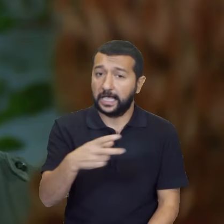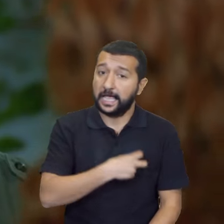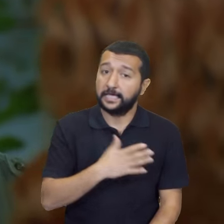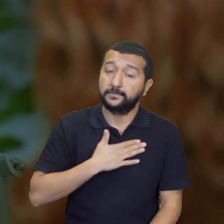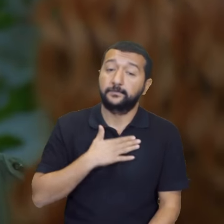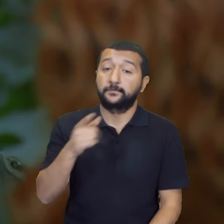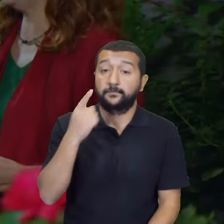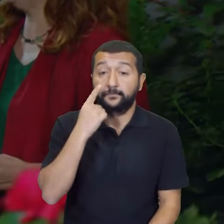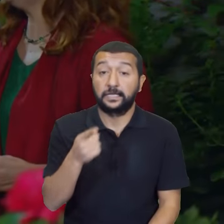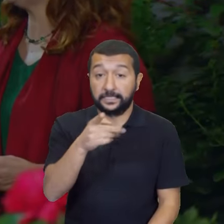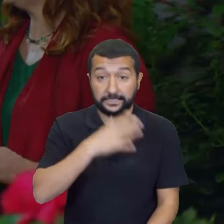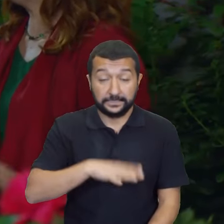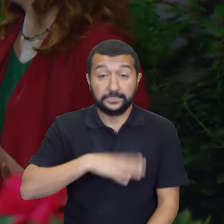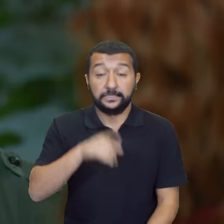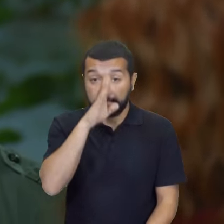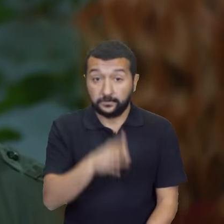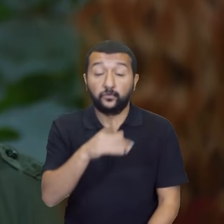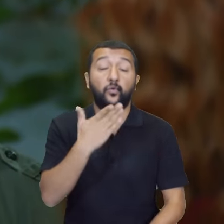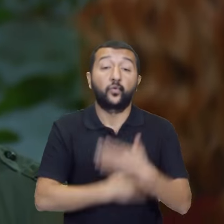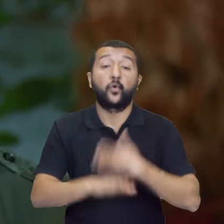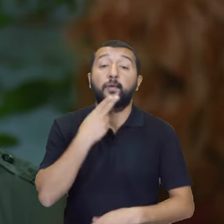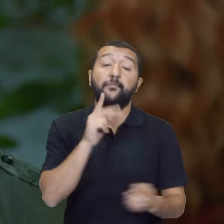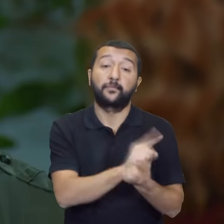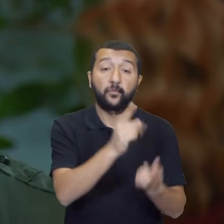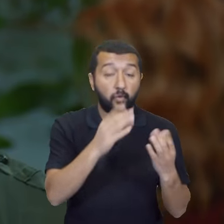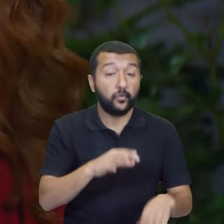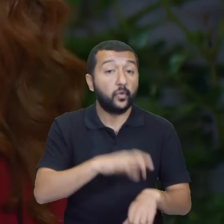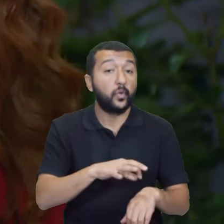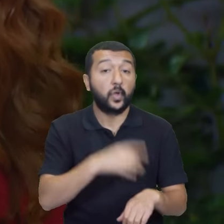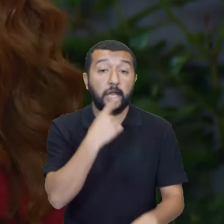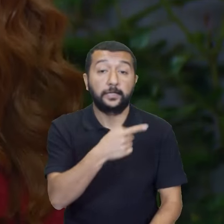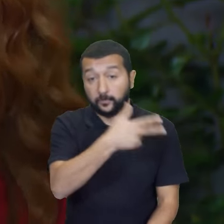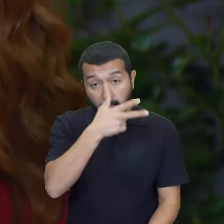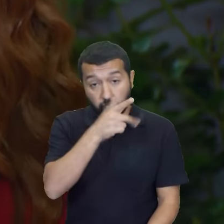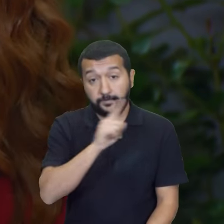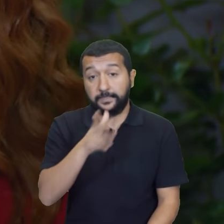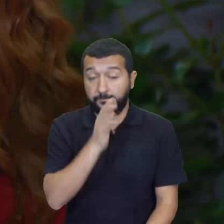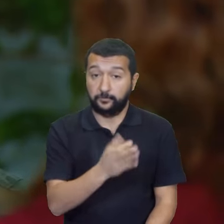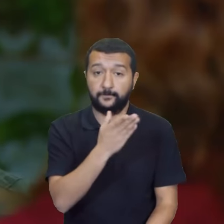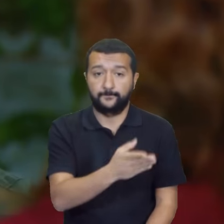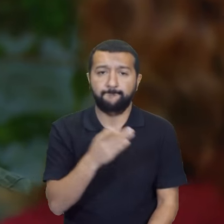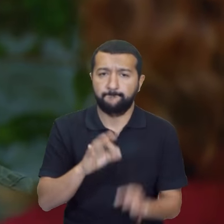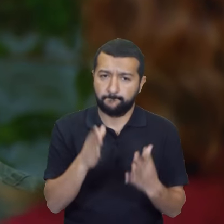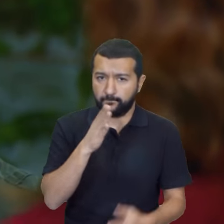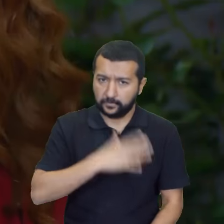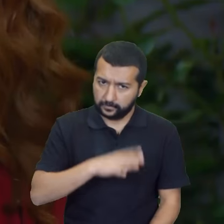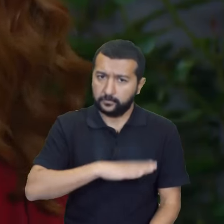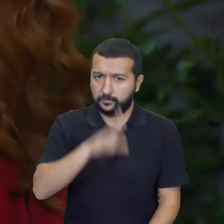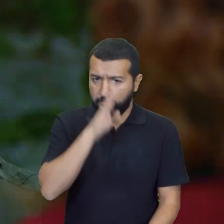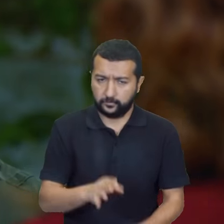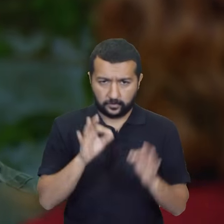aşkım, bak niyetin ciddi değilse hiç yorma ablamı. Doktor ne dedi? Üzülmesin dedi, biliyorsun. Niyetim